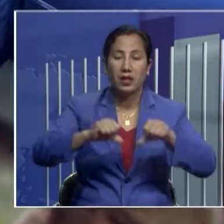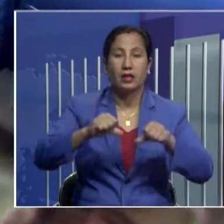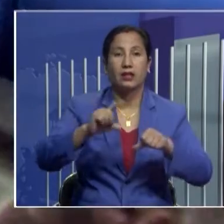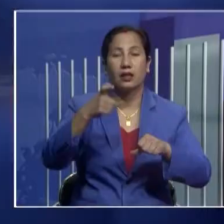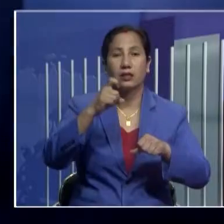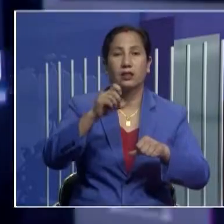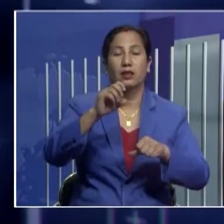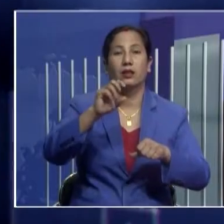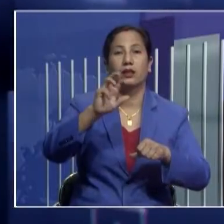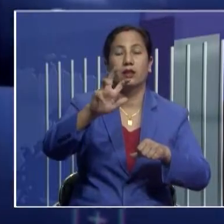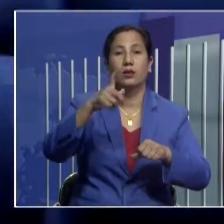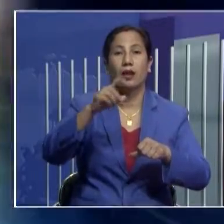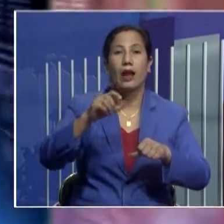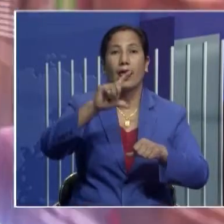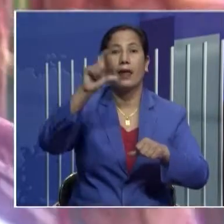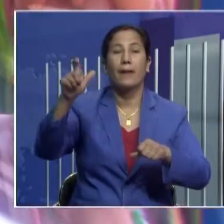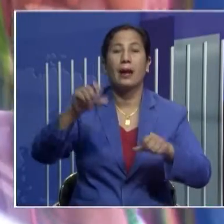109 रनले नेपाल विजयी।